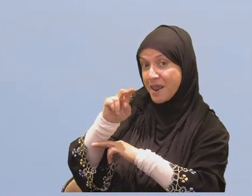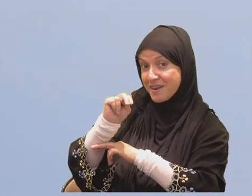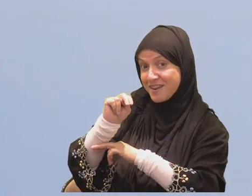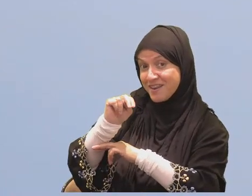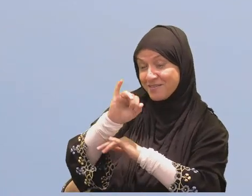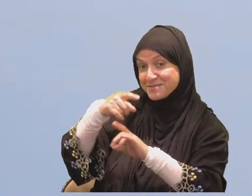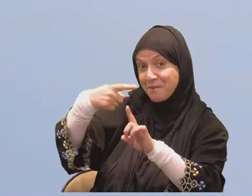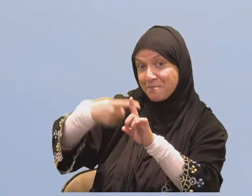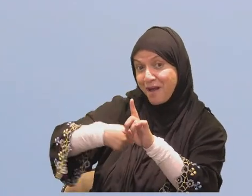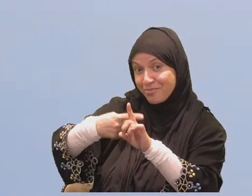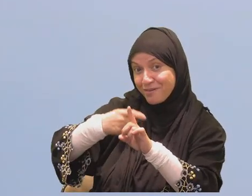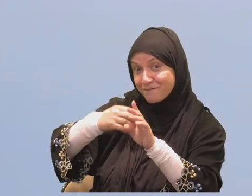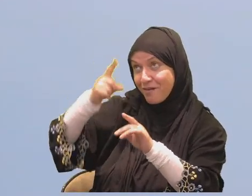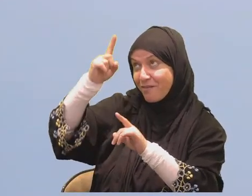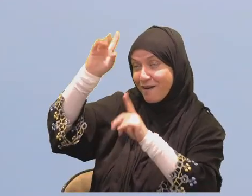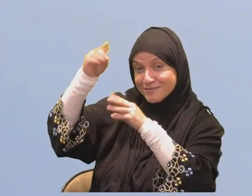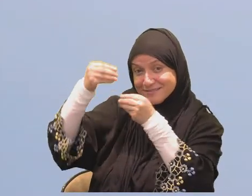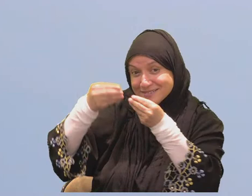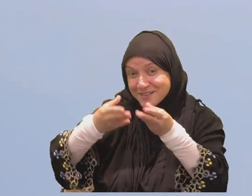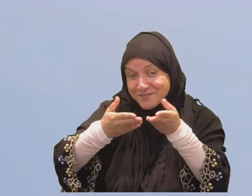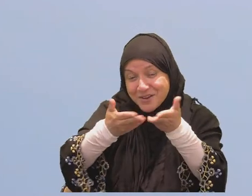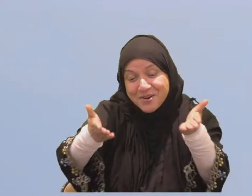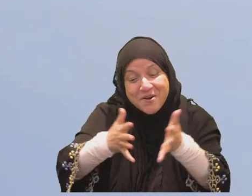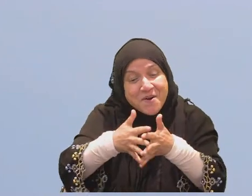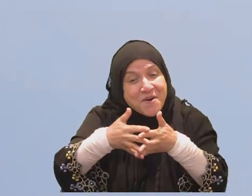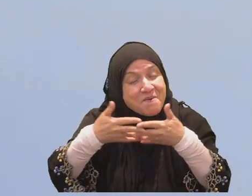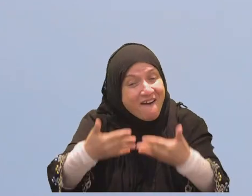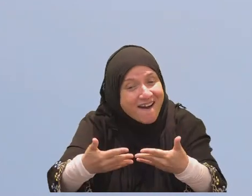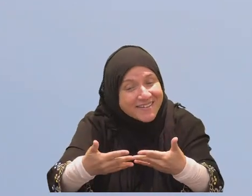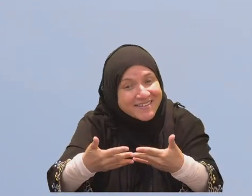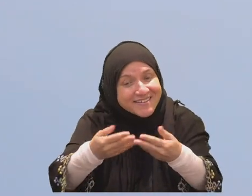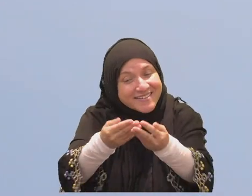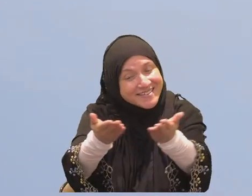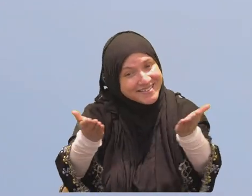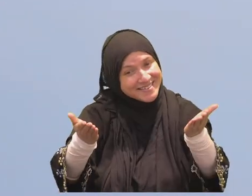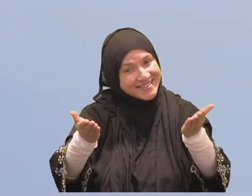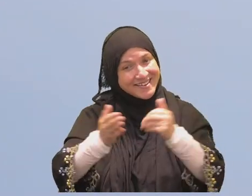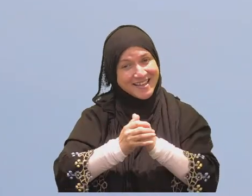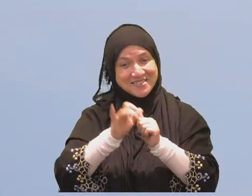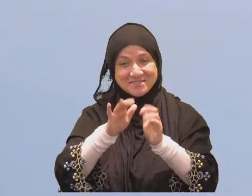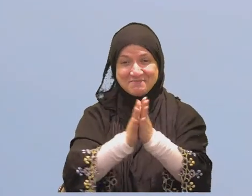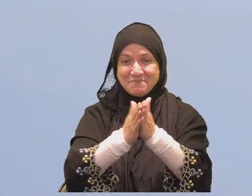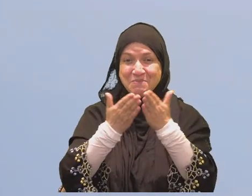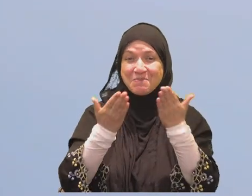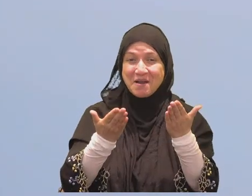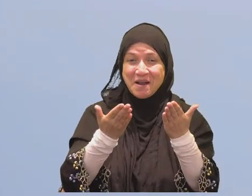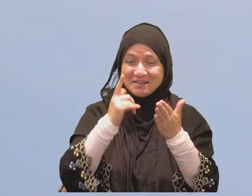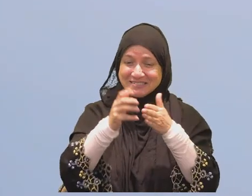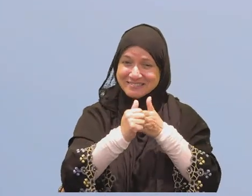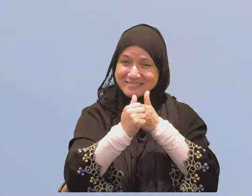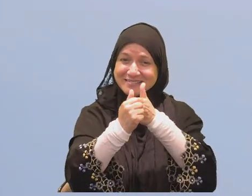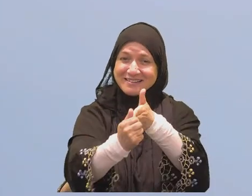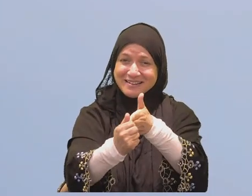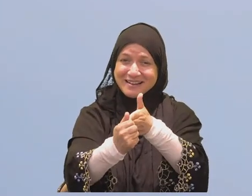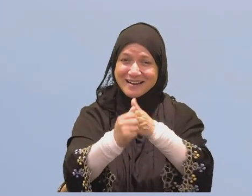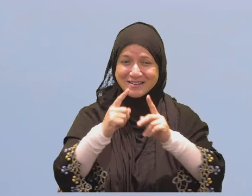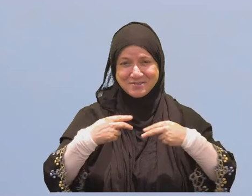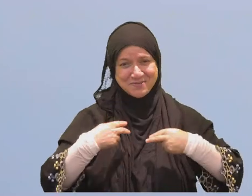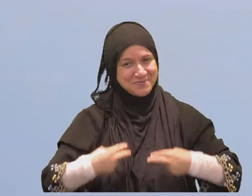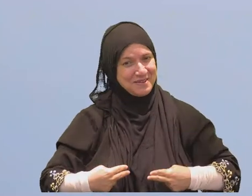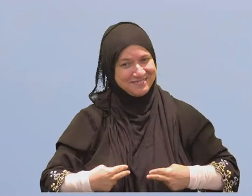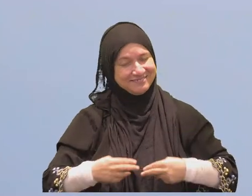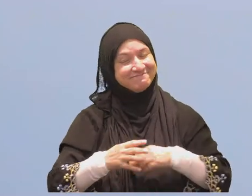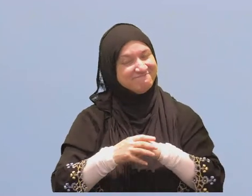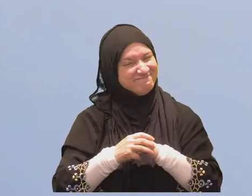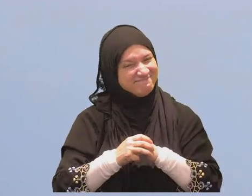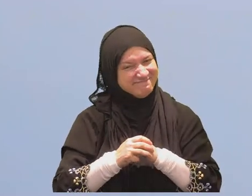الذي أنزل فيه القرآن. Guidance for humanity. So we go back and end where we started.